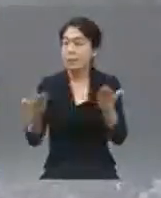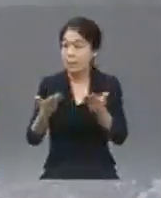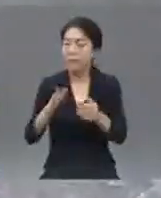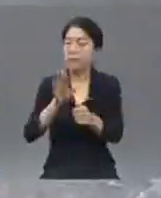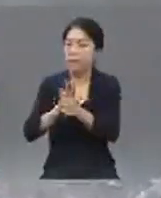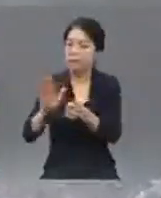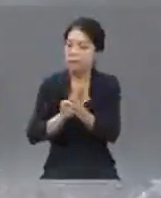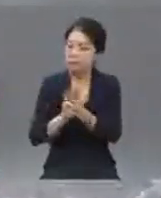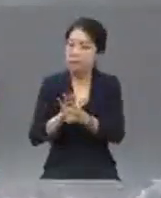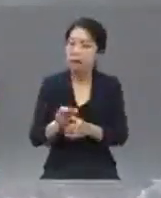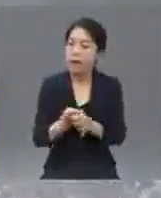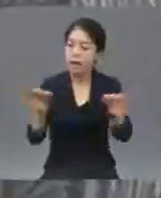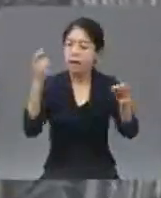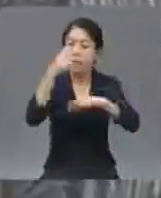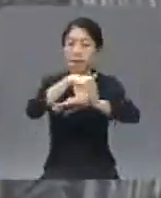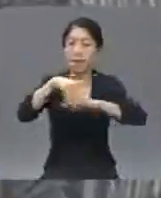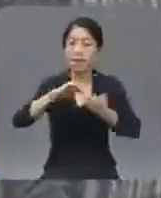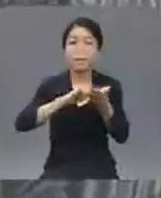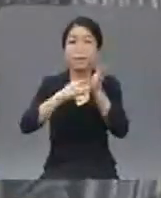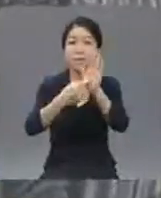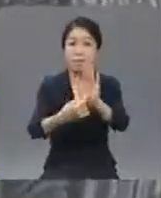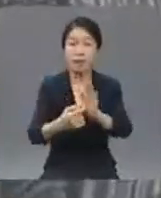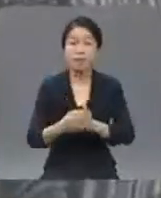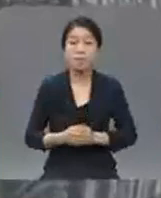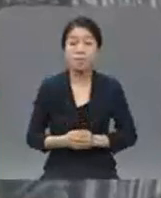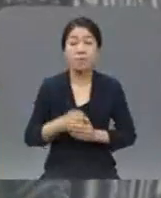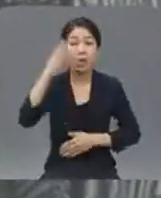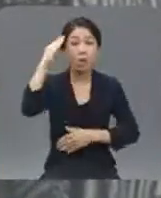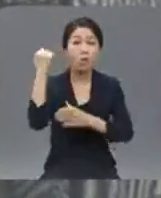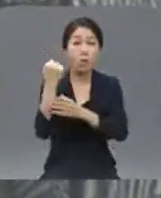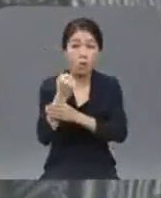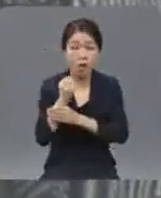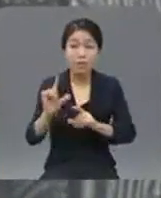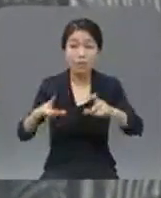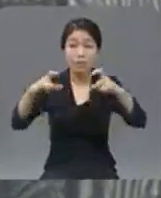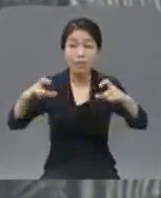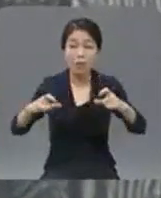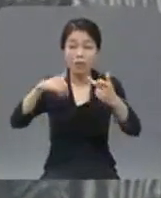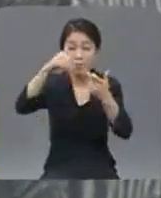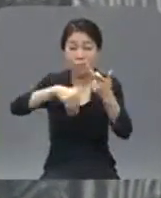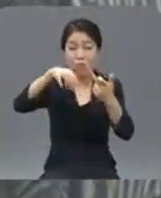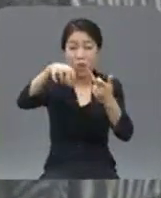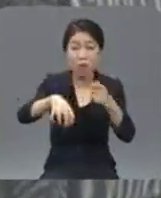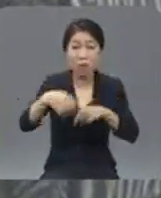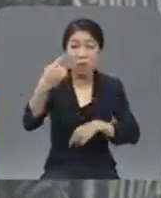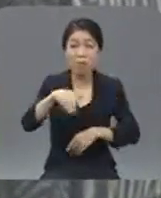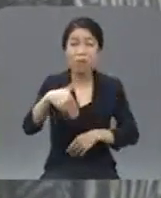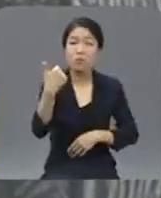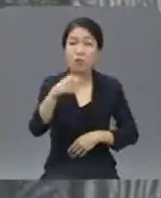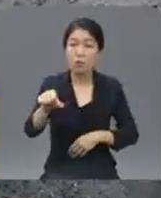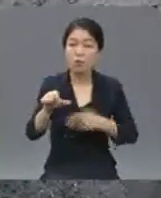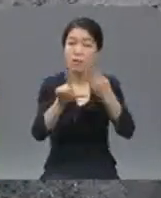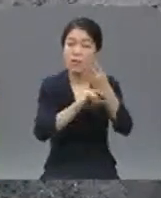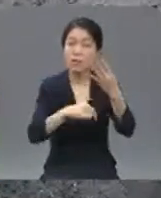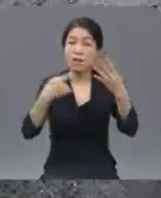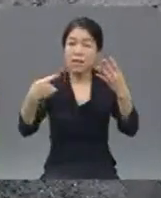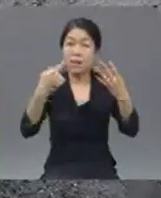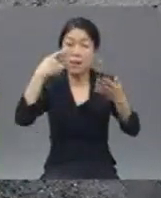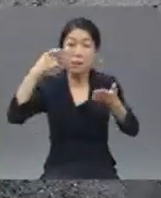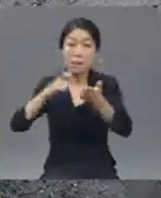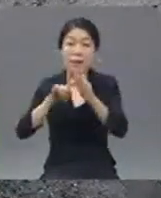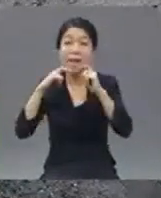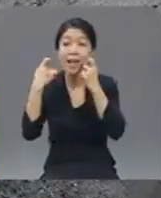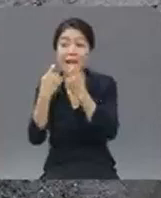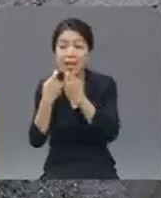특별위로금 등을 지급할 예정이라고 밝혔습니다 화순군 동면에 있는 화순탄광은 1905년 4월 1일 발견한